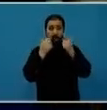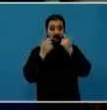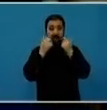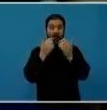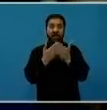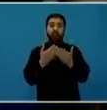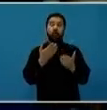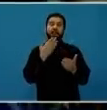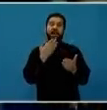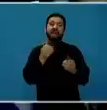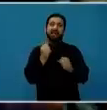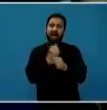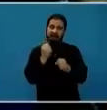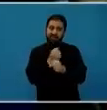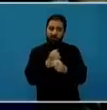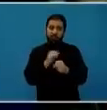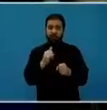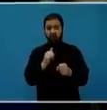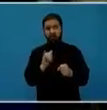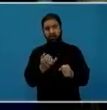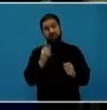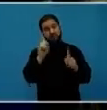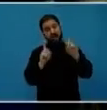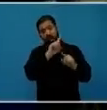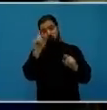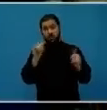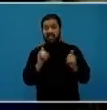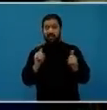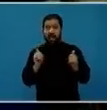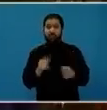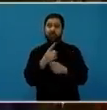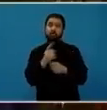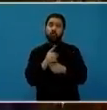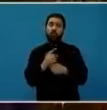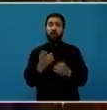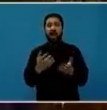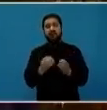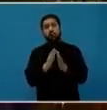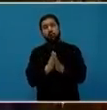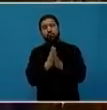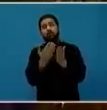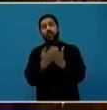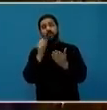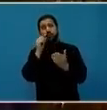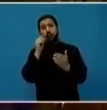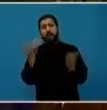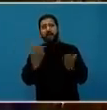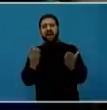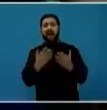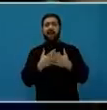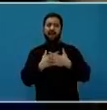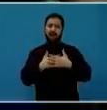Și dacă nu se întâmplă acest lucru, mai avem și rugăciunile pentru cei adormiți. Deci biserica nu încetează niciodată să se roage